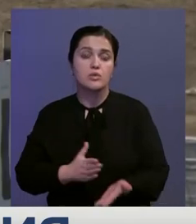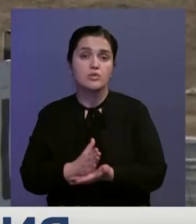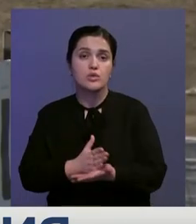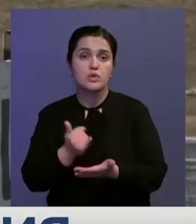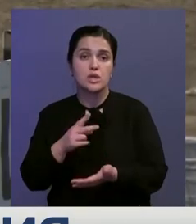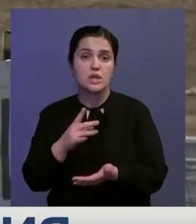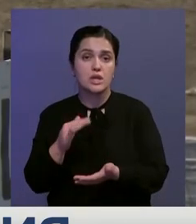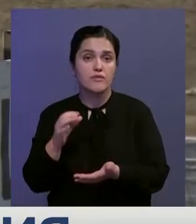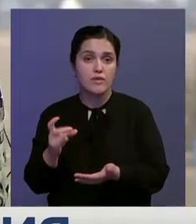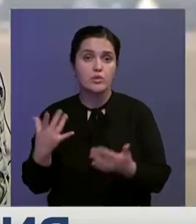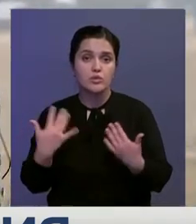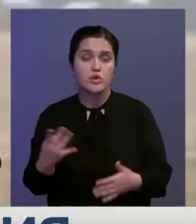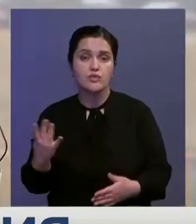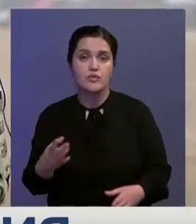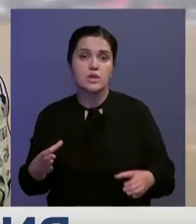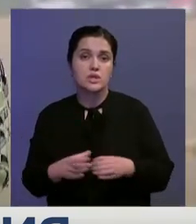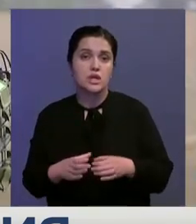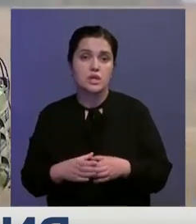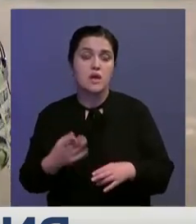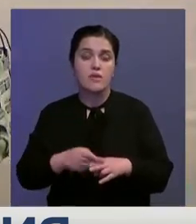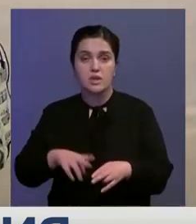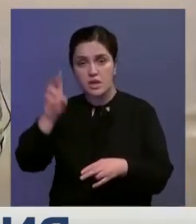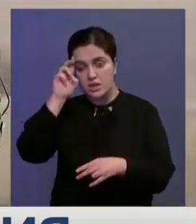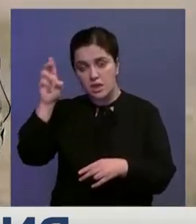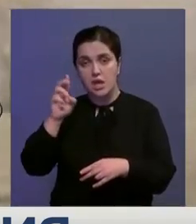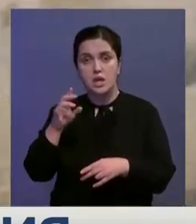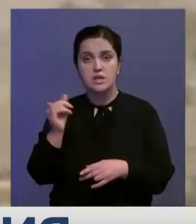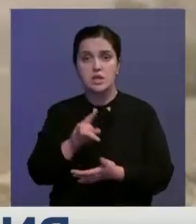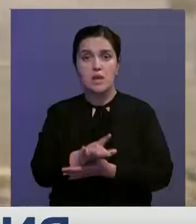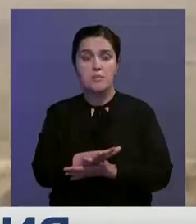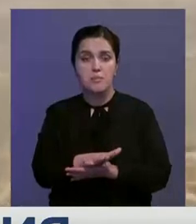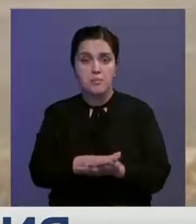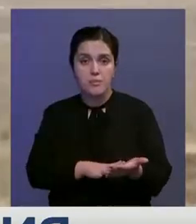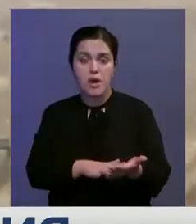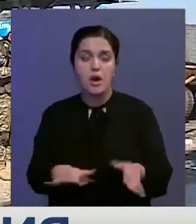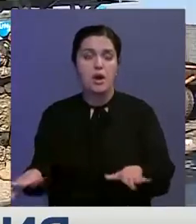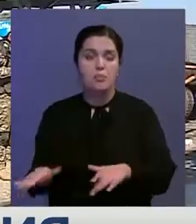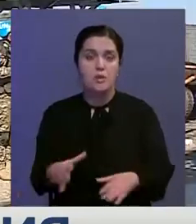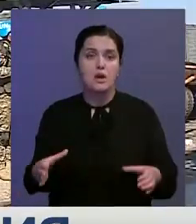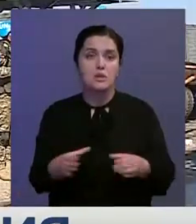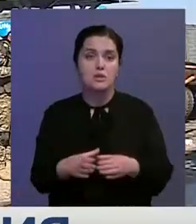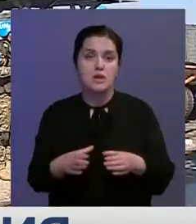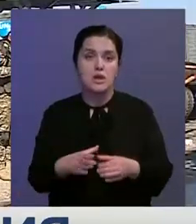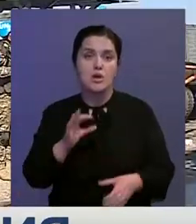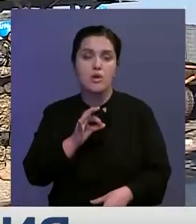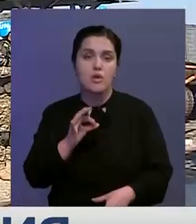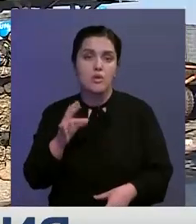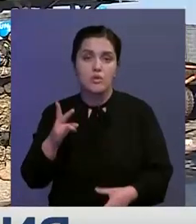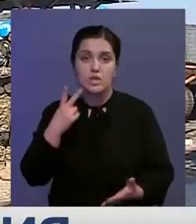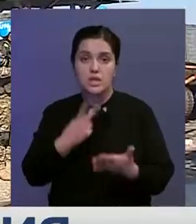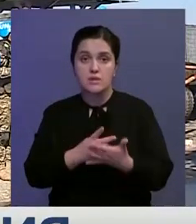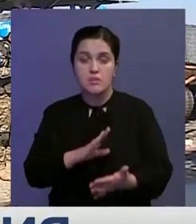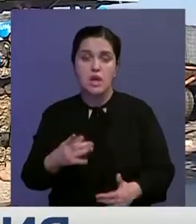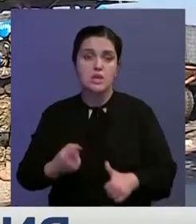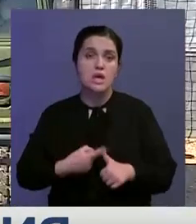Ливане находится уже четвертый состав. В этой стране проходит одна из самых продолжительных операций Организации Объединенных Наций, несмотря на